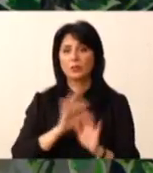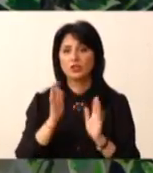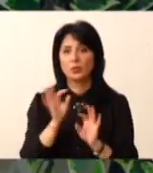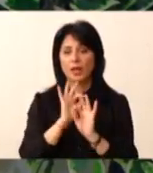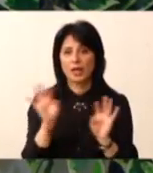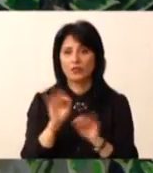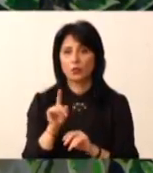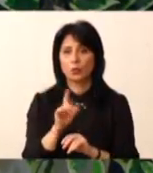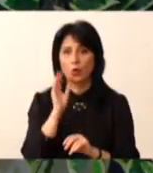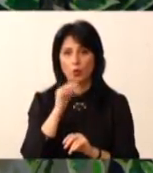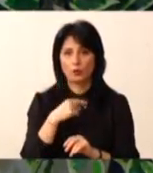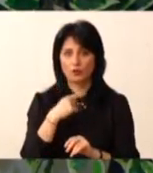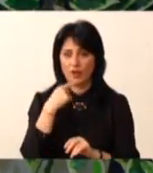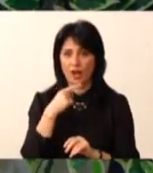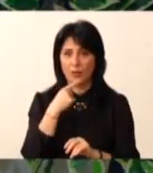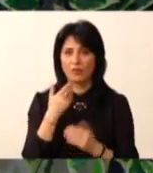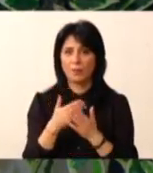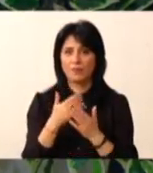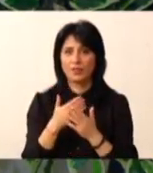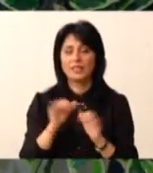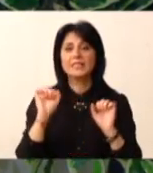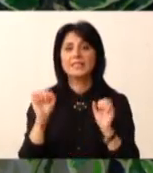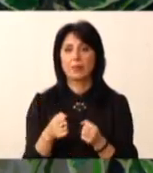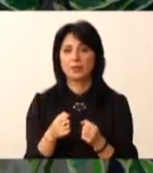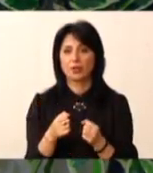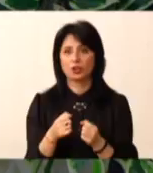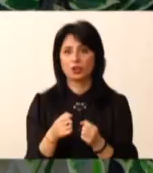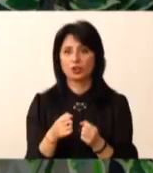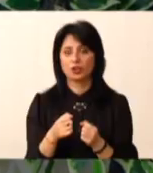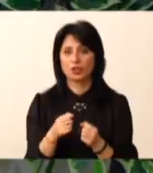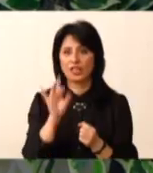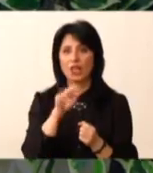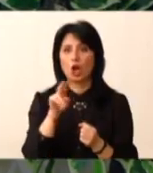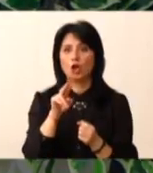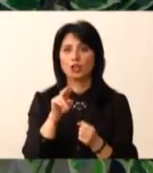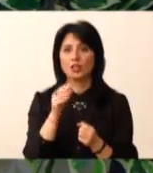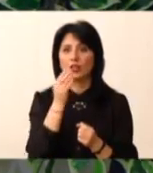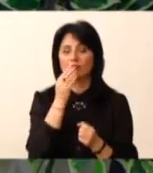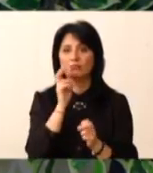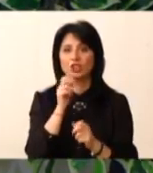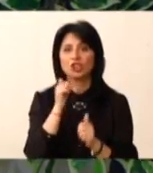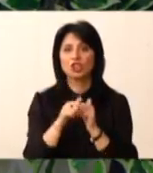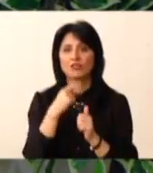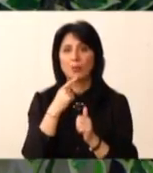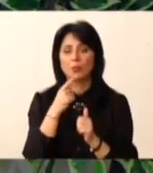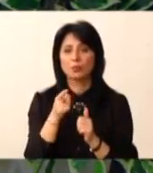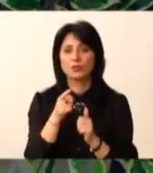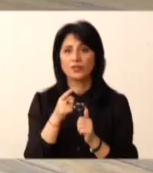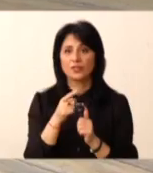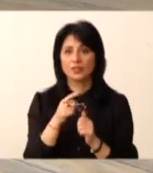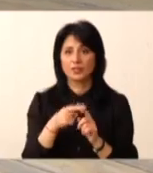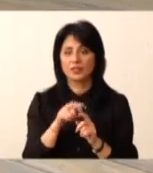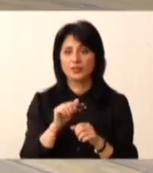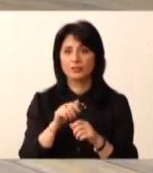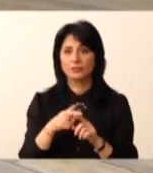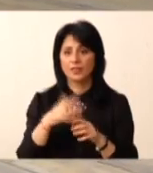და გეტყვით, როდესაც ჩვენ ვლაპარაკობდით მაგალითად ზამთარში იოდი შემცველ პროდუქტებზე, მე ხშირად ვამბობდი, რომ ციტრუსი,